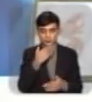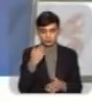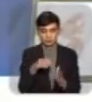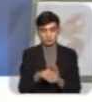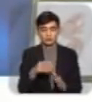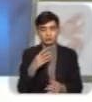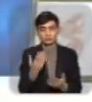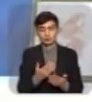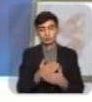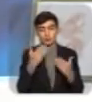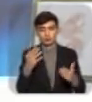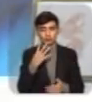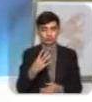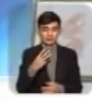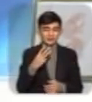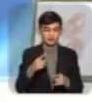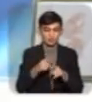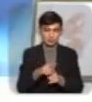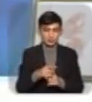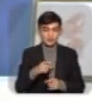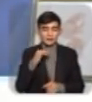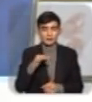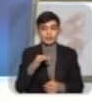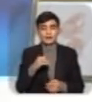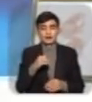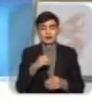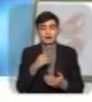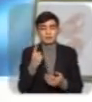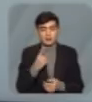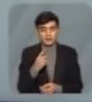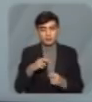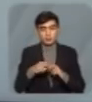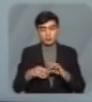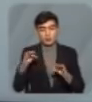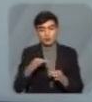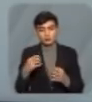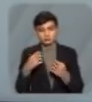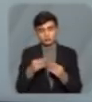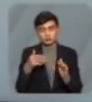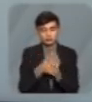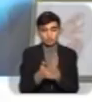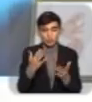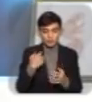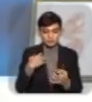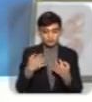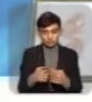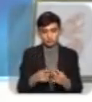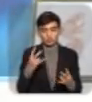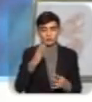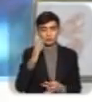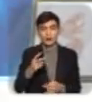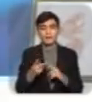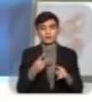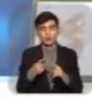емес. Өйткен себебі біріншіден біз оған кететін қаржыны есептеуіміз керек. Екіншіден барлықтарыңыз